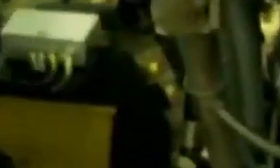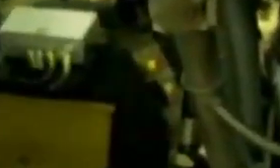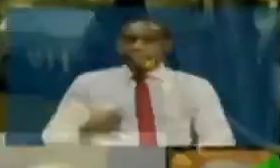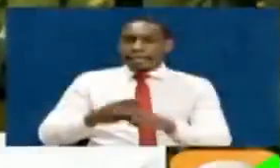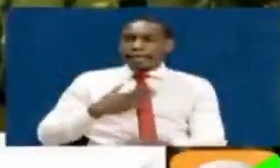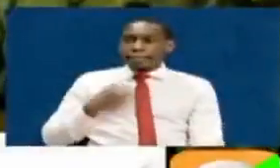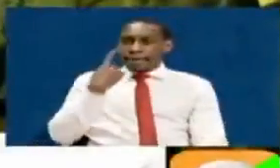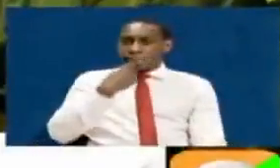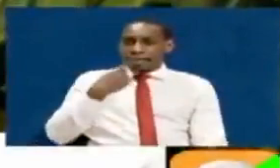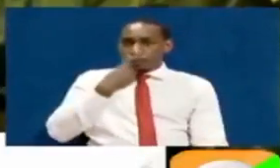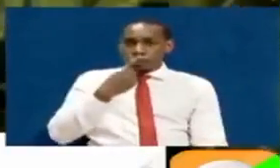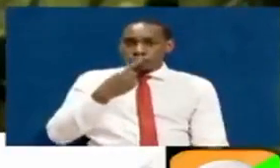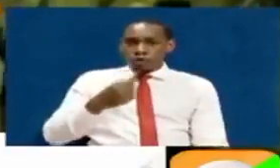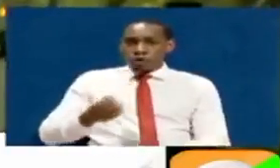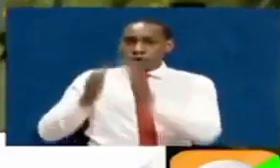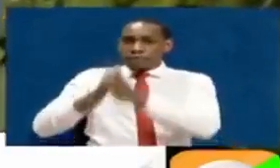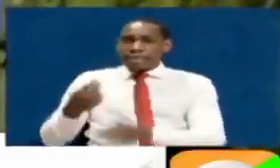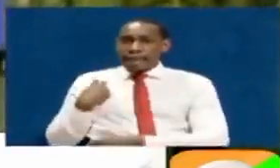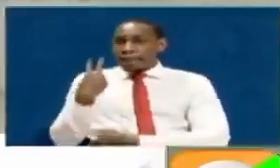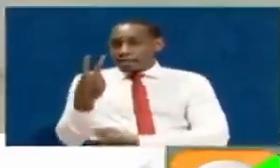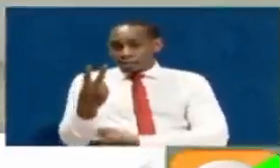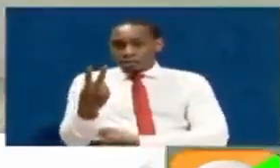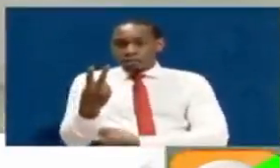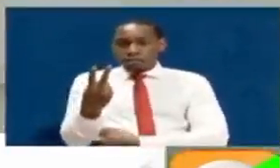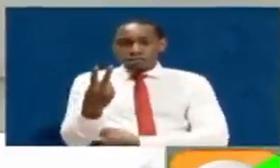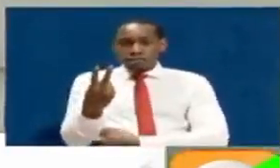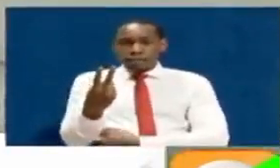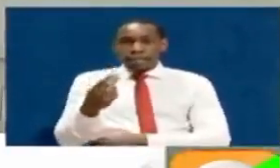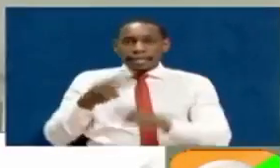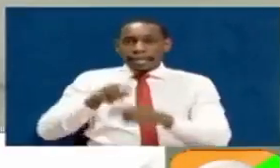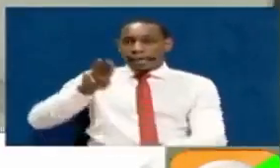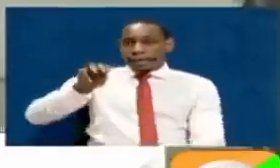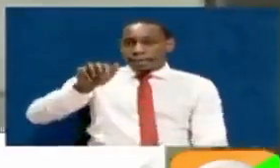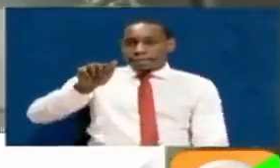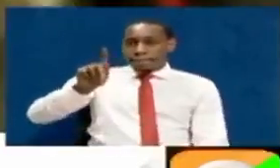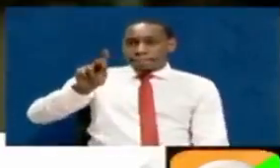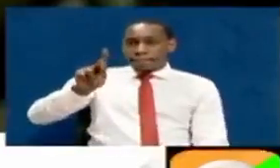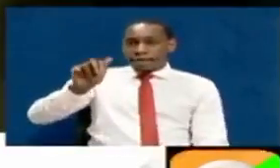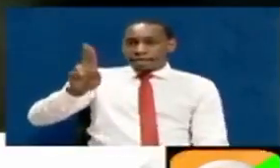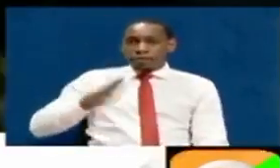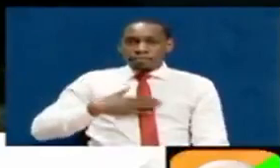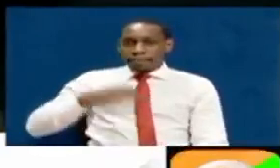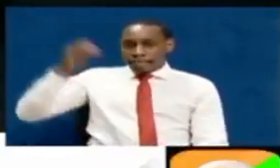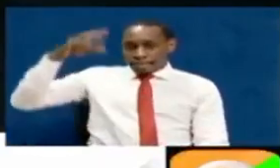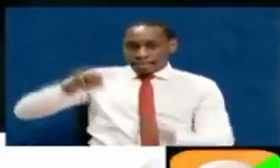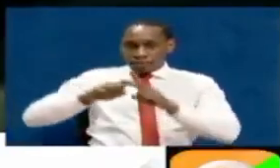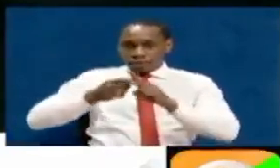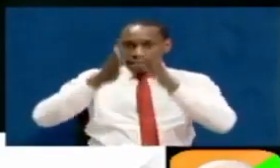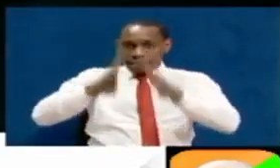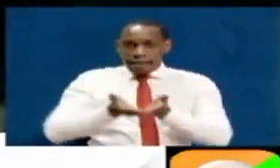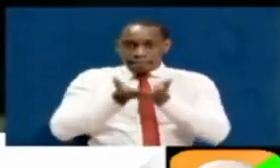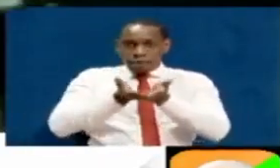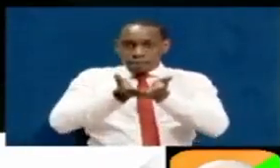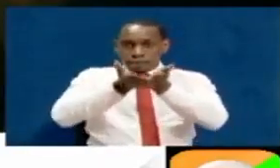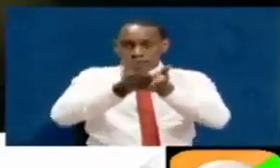Mimi naitwa Warrant Officer 2, Phoebe Makau. Mimi ni electrical technician kwenye hii